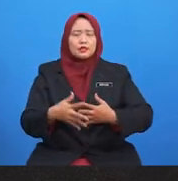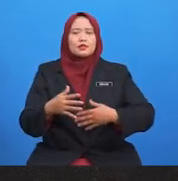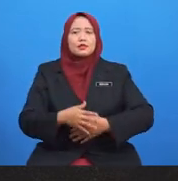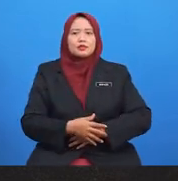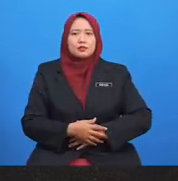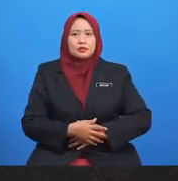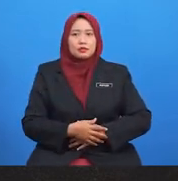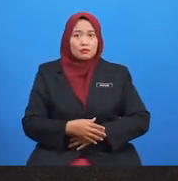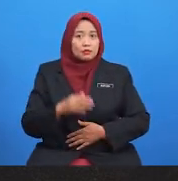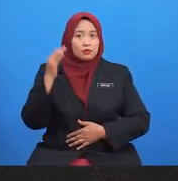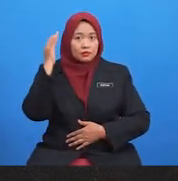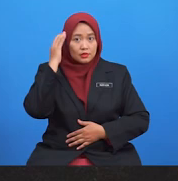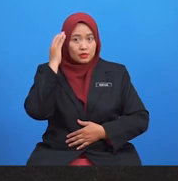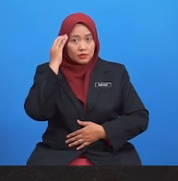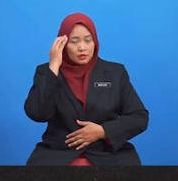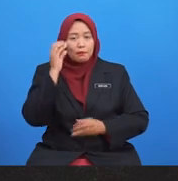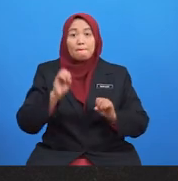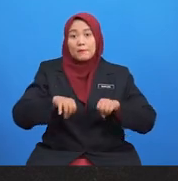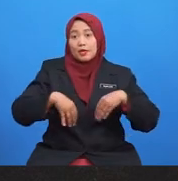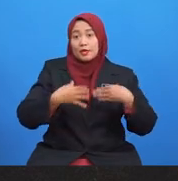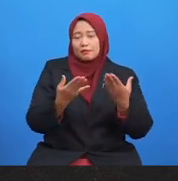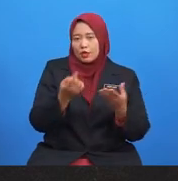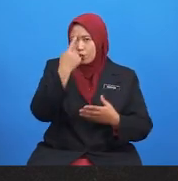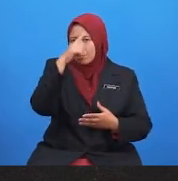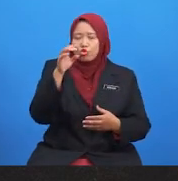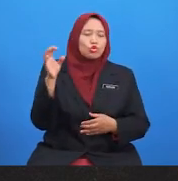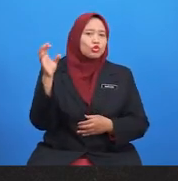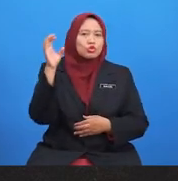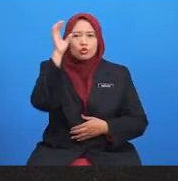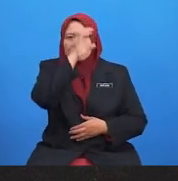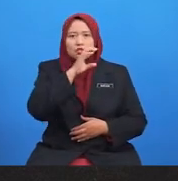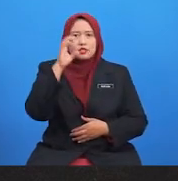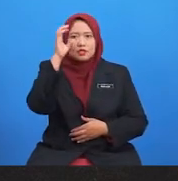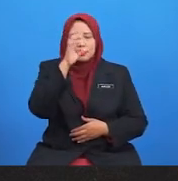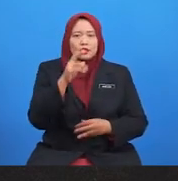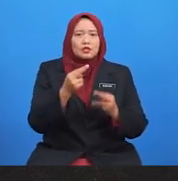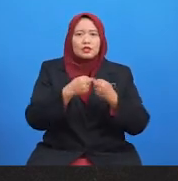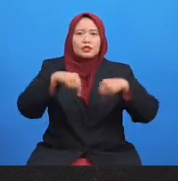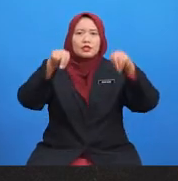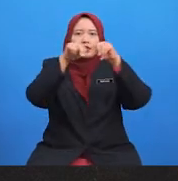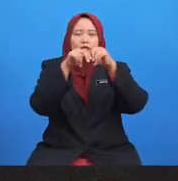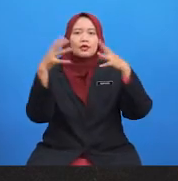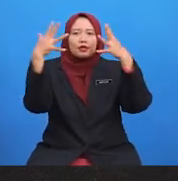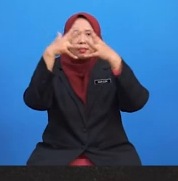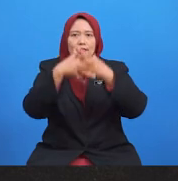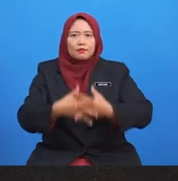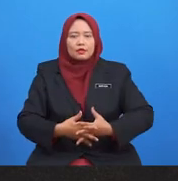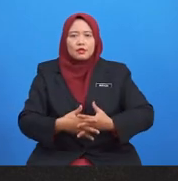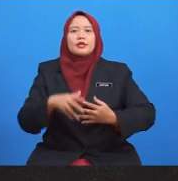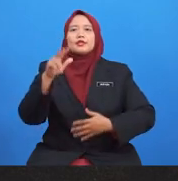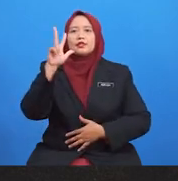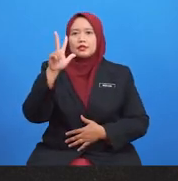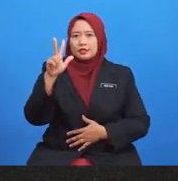Masihkah murid-murid ingat bagaimana untuk mencari nilai kamiran bagi 3x tambah